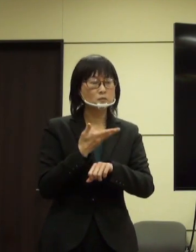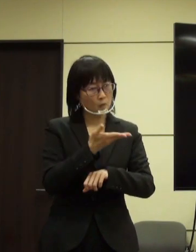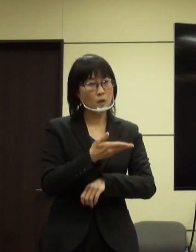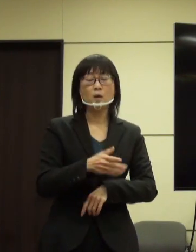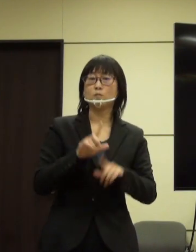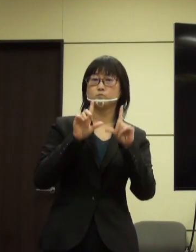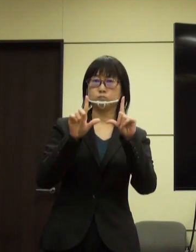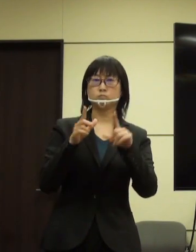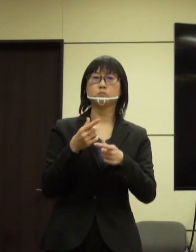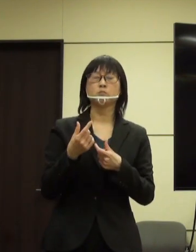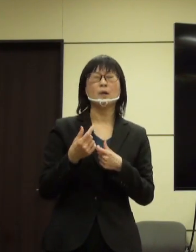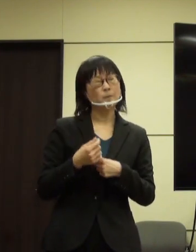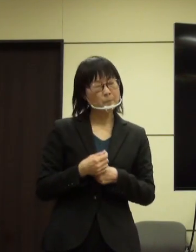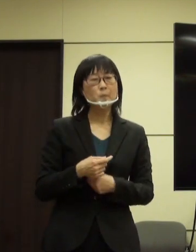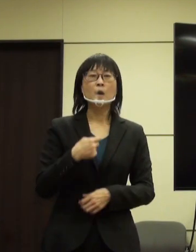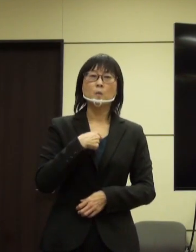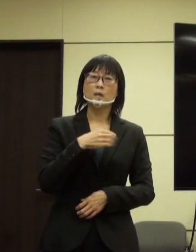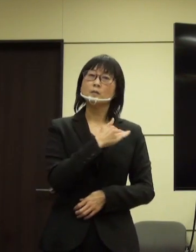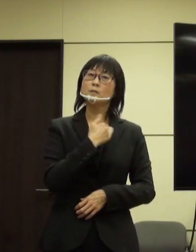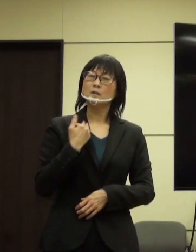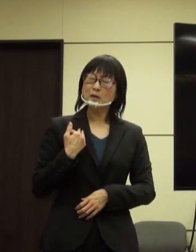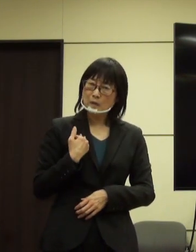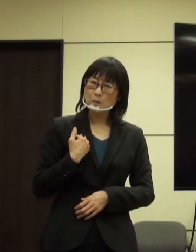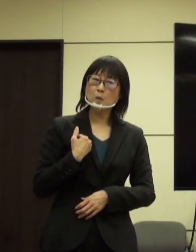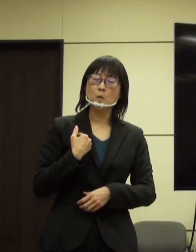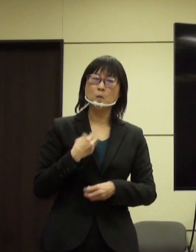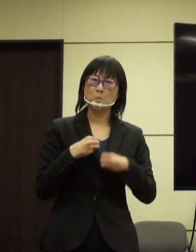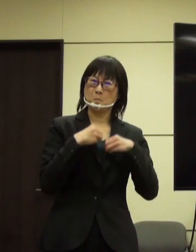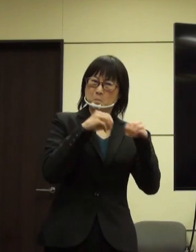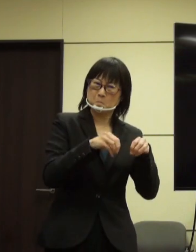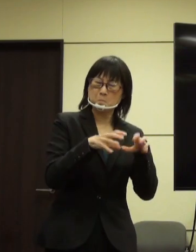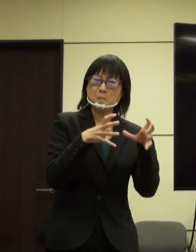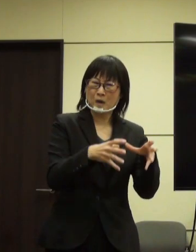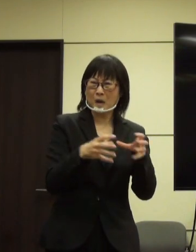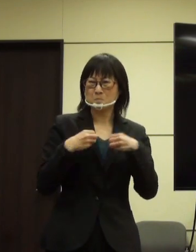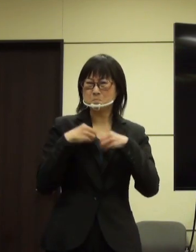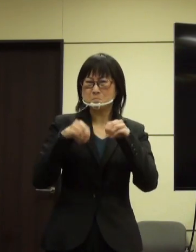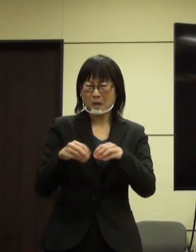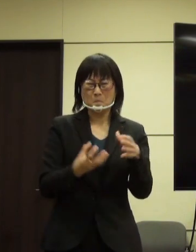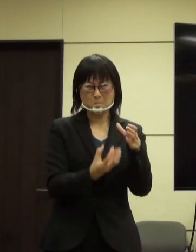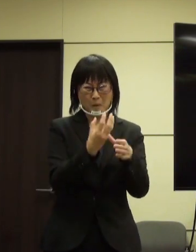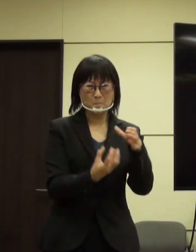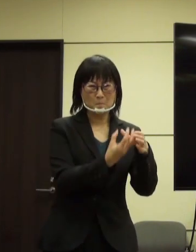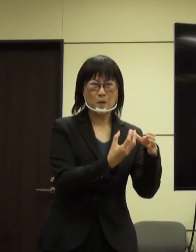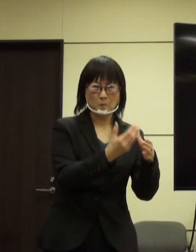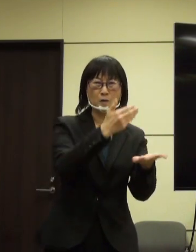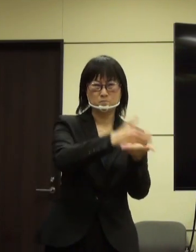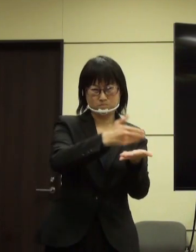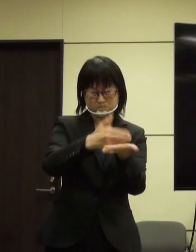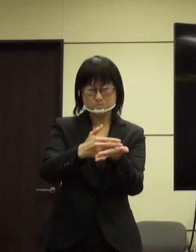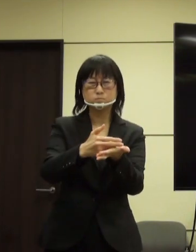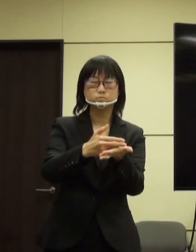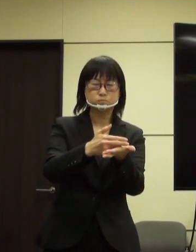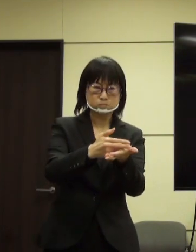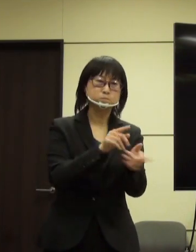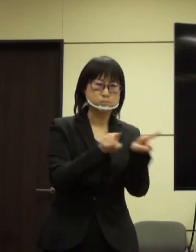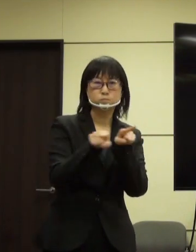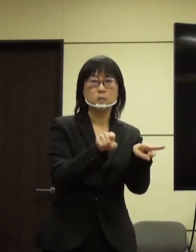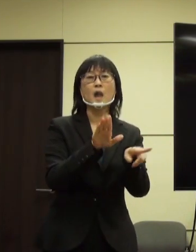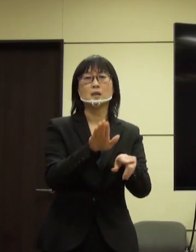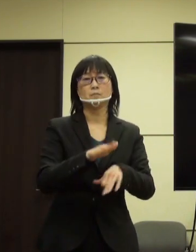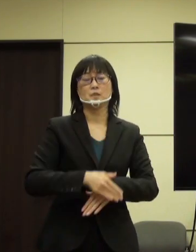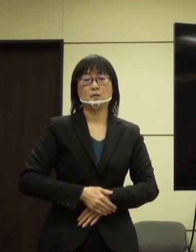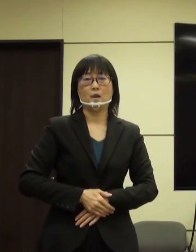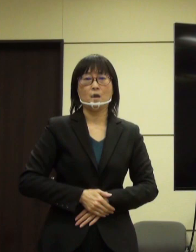釣り各他の大きなクラスターの歯止めをしなきゃいけないというのがありましたしあと2色だけに